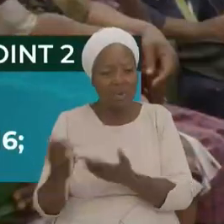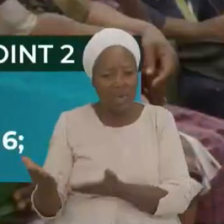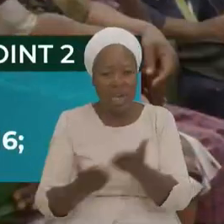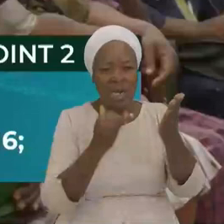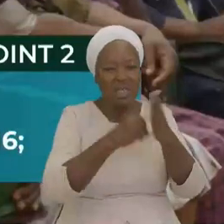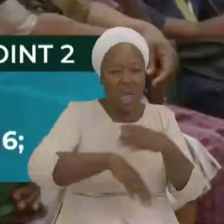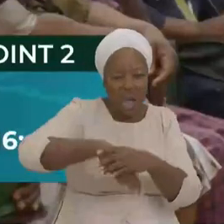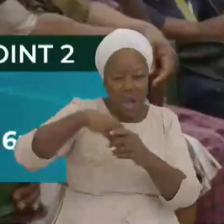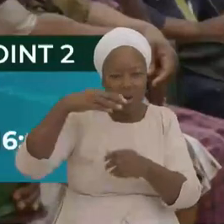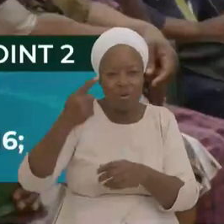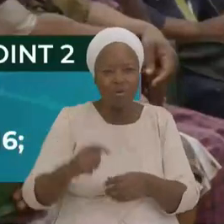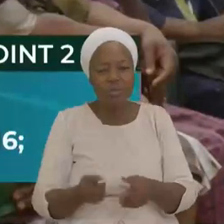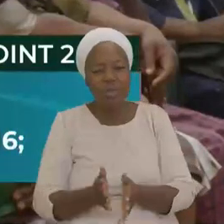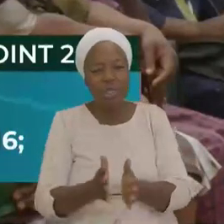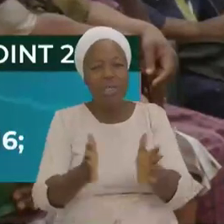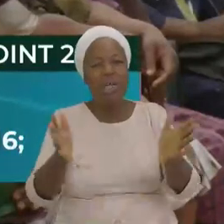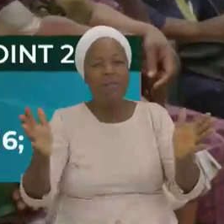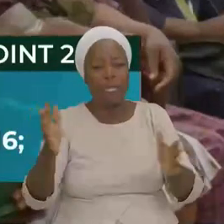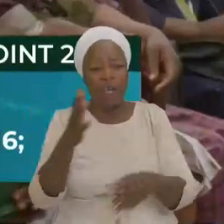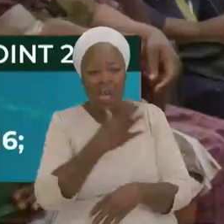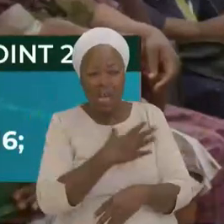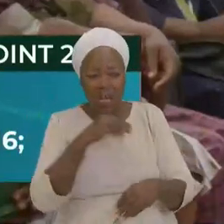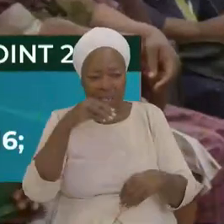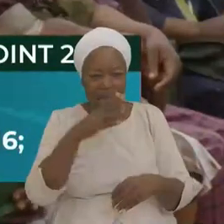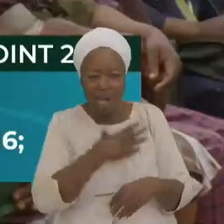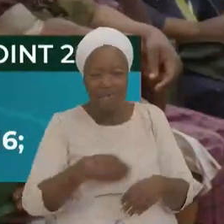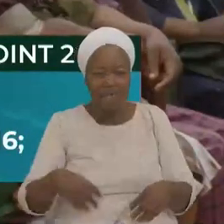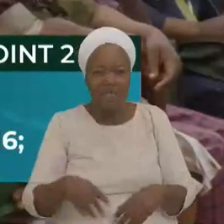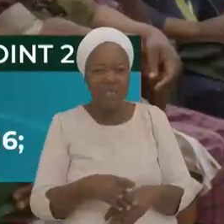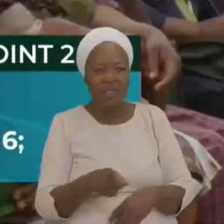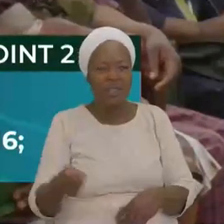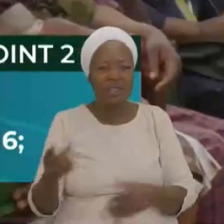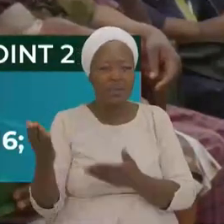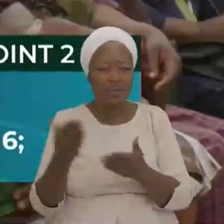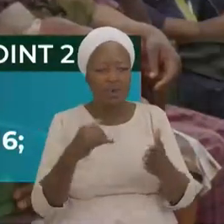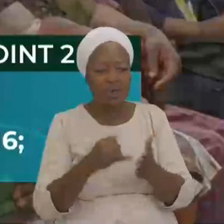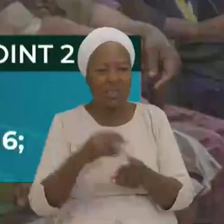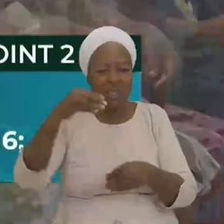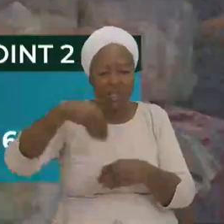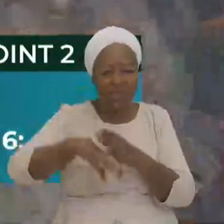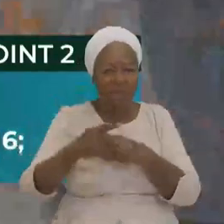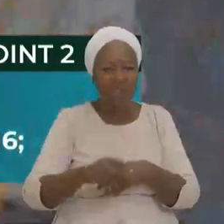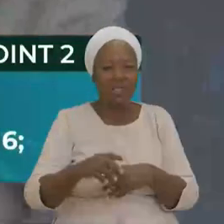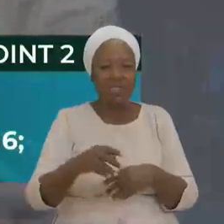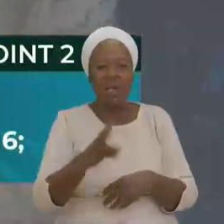les reçurent pour les emporter dehors au torrent de Cédron.